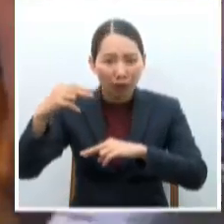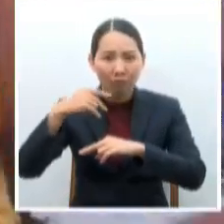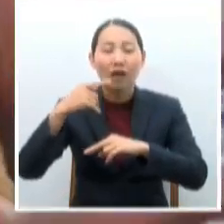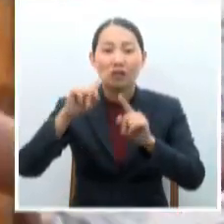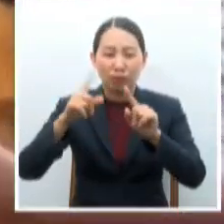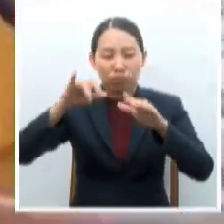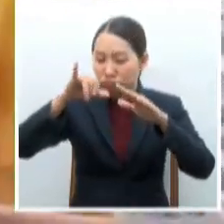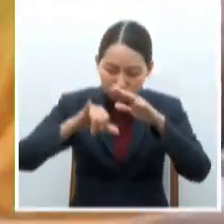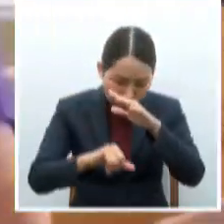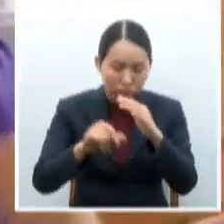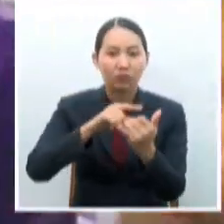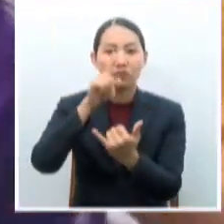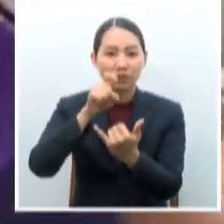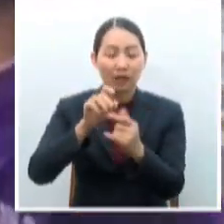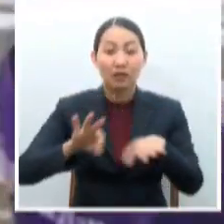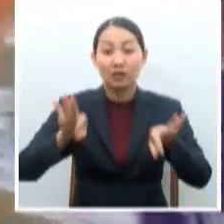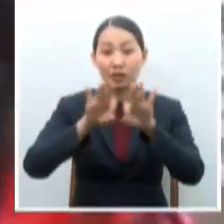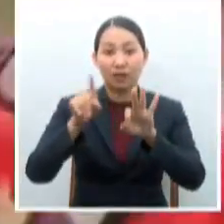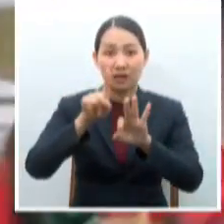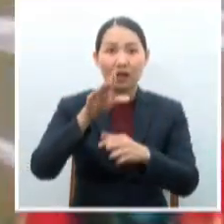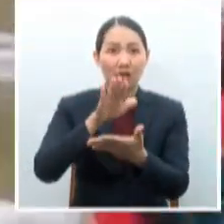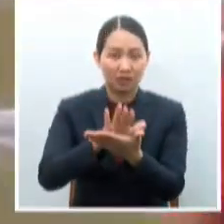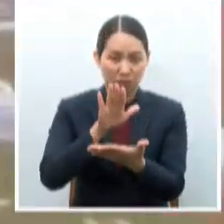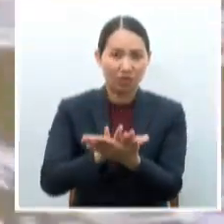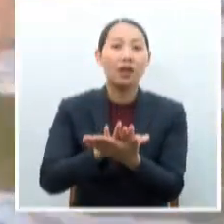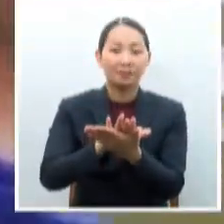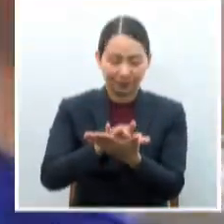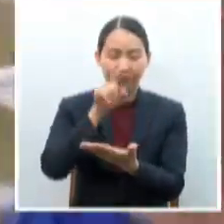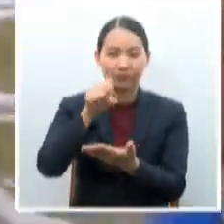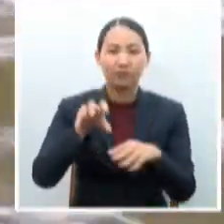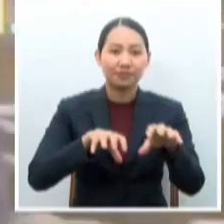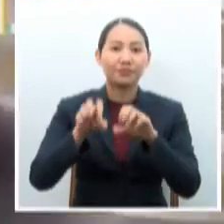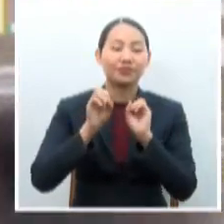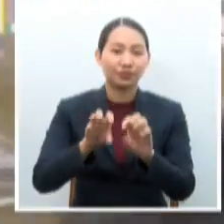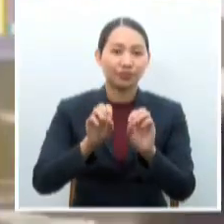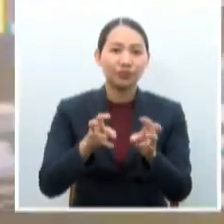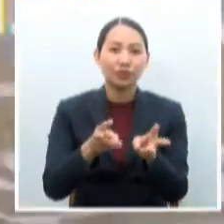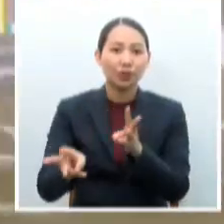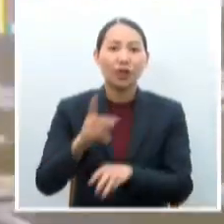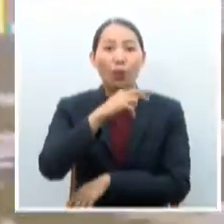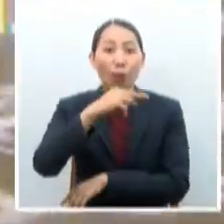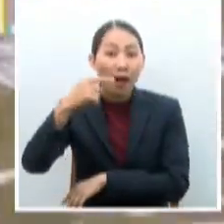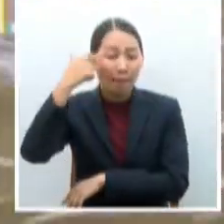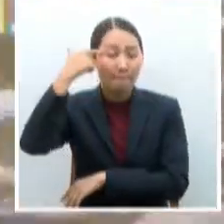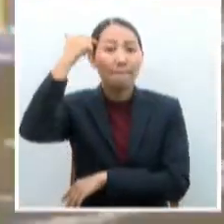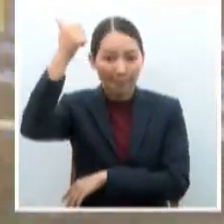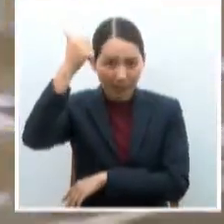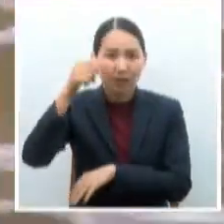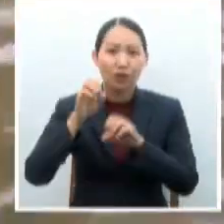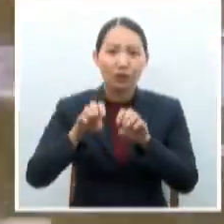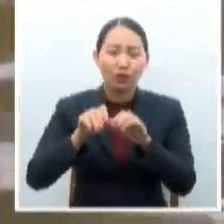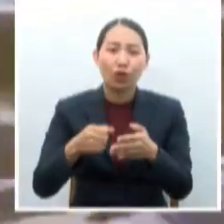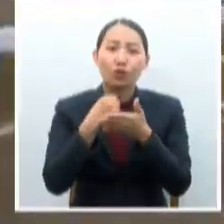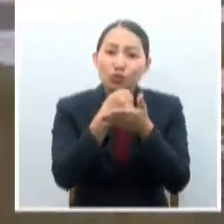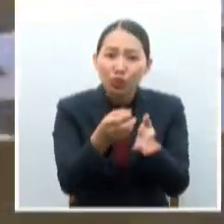ฝึกให้เด็กนักเรียนรู้จักเอาชีวิตรอดได้ช่วยคนอื่นให้เป็นทำพื้นที่เล่นให้ปลอดภัยโดยสอนให้เด็ก